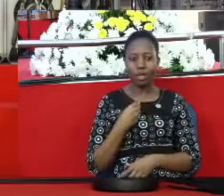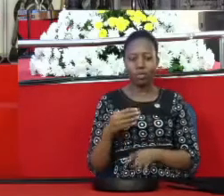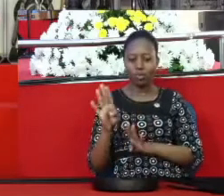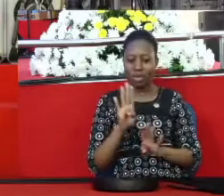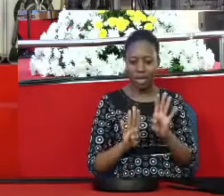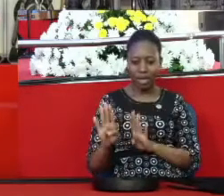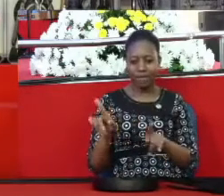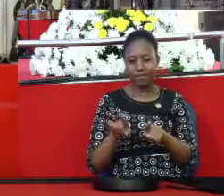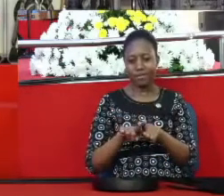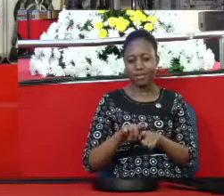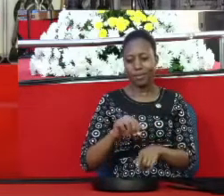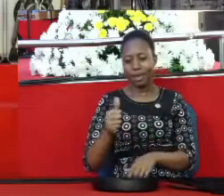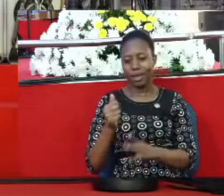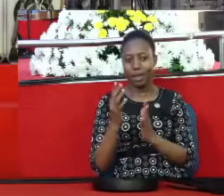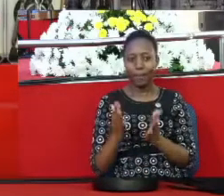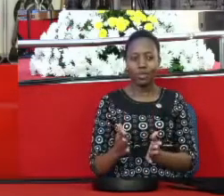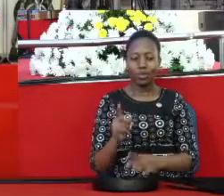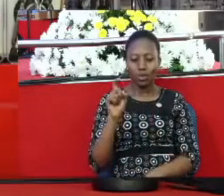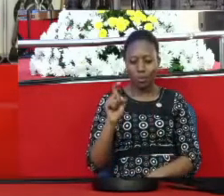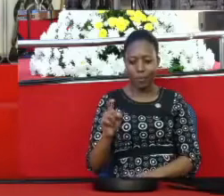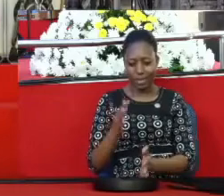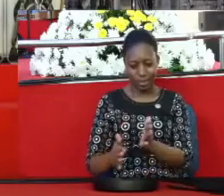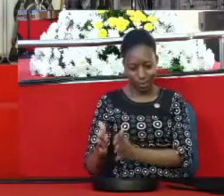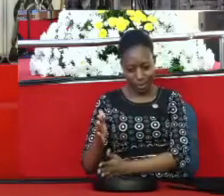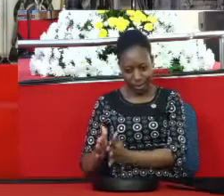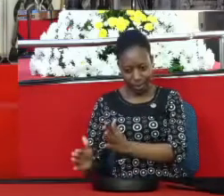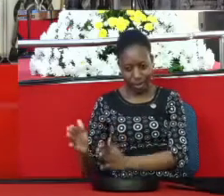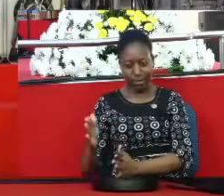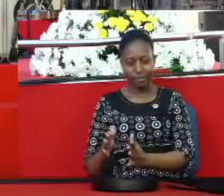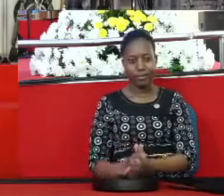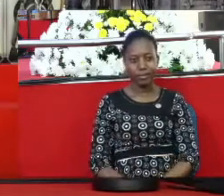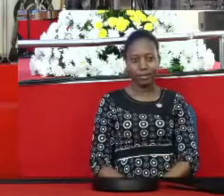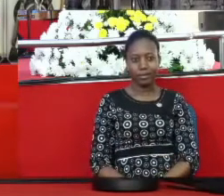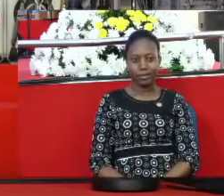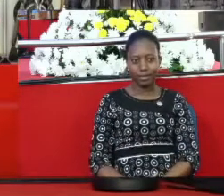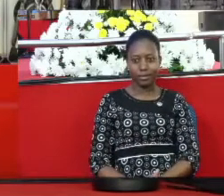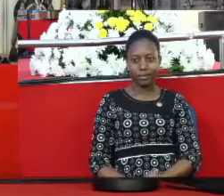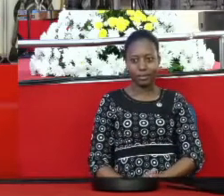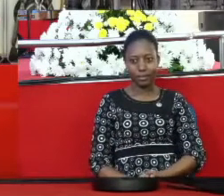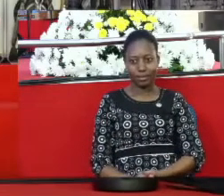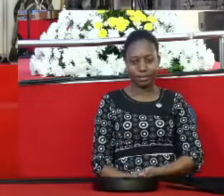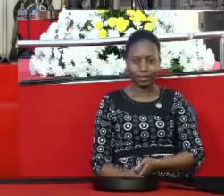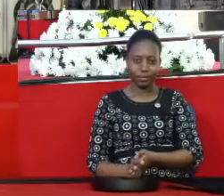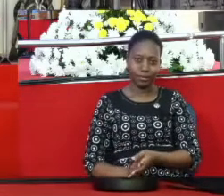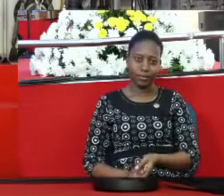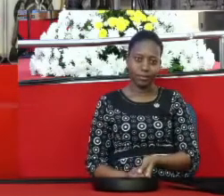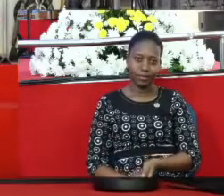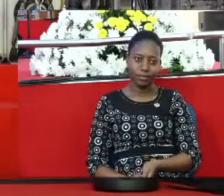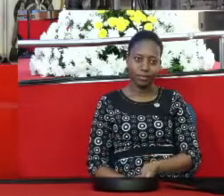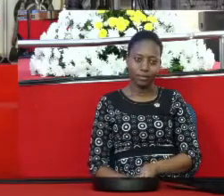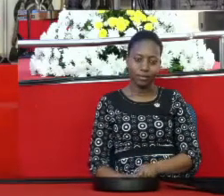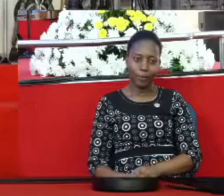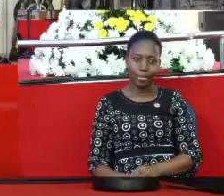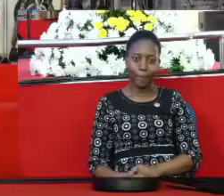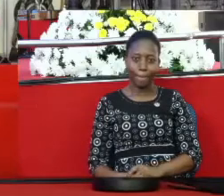you will. Si tunaendaga gym, unaambia usishike, unaenda chini na unaamuka. Unaenda chini na unaamuka. Kwa sababu